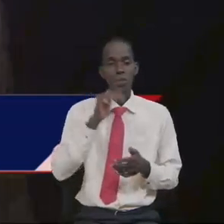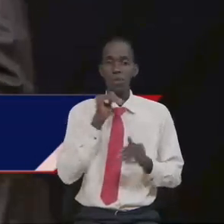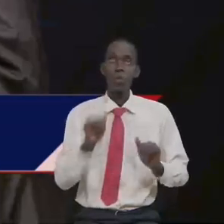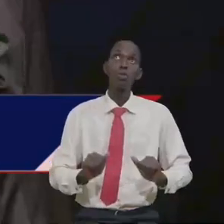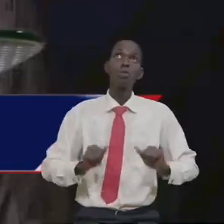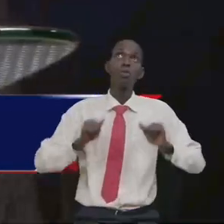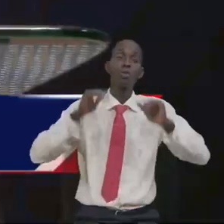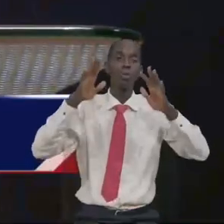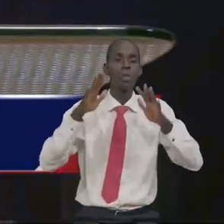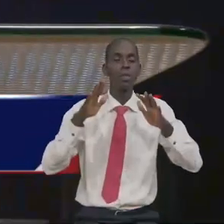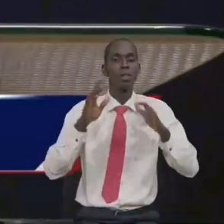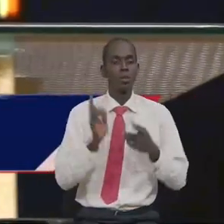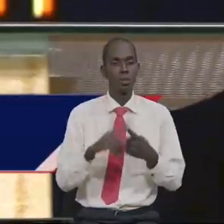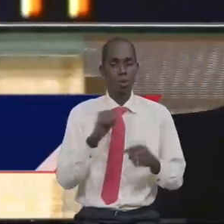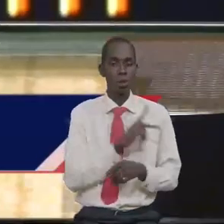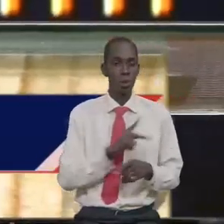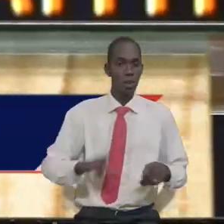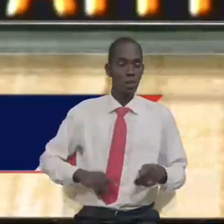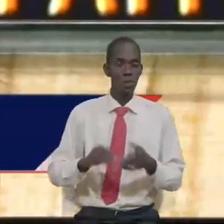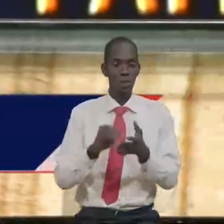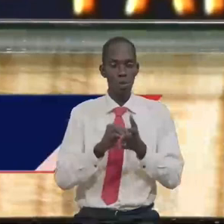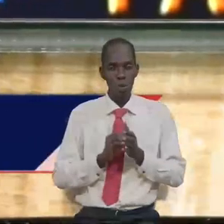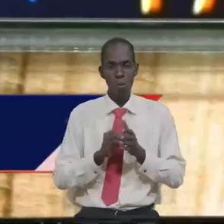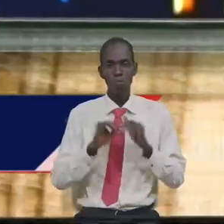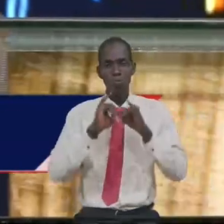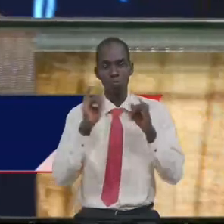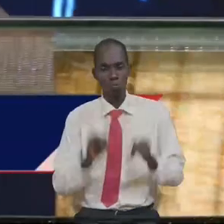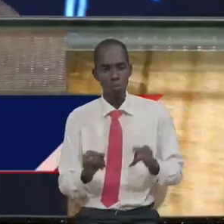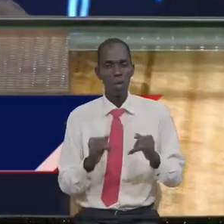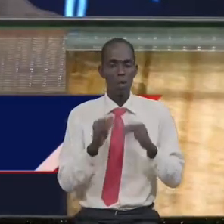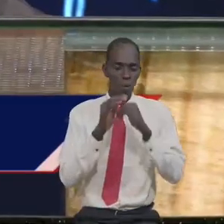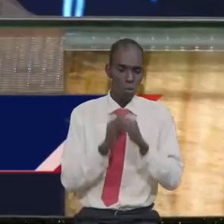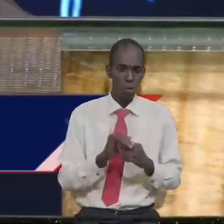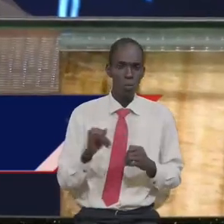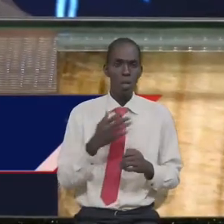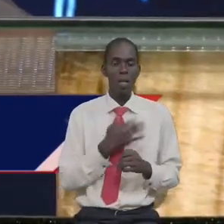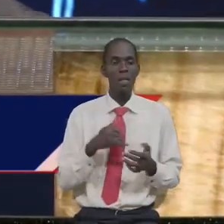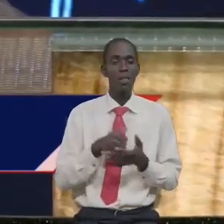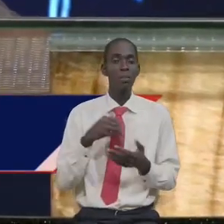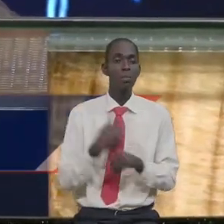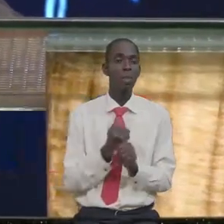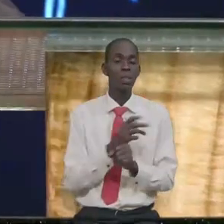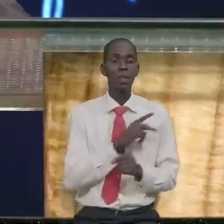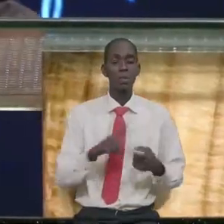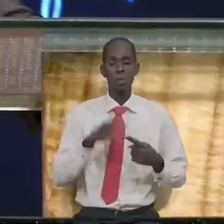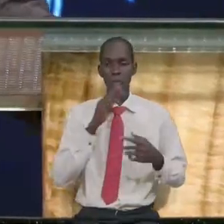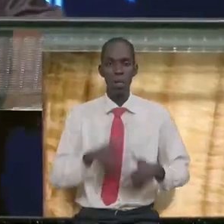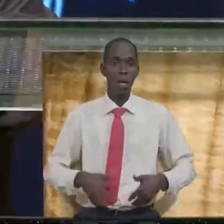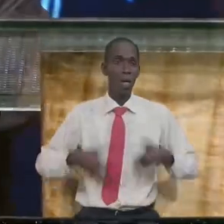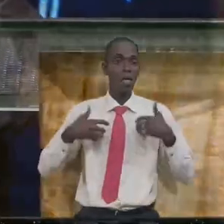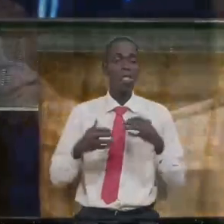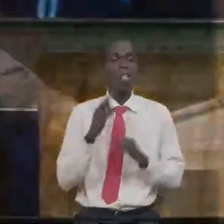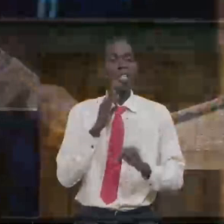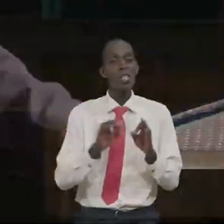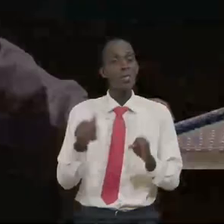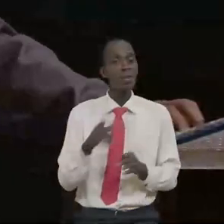devenu furieux. Non seulement Sadra, Mesaka, Abednego, mais nous aussi qui sommes les deux nouveaux, comme on commence à mener une vie nouvelle,